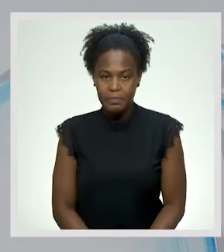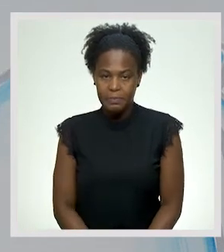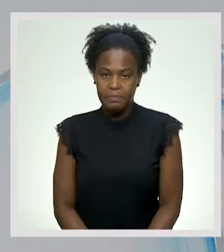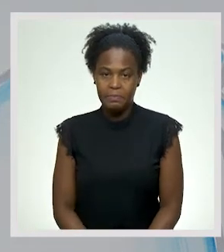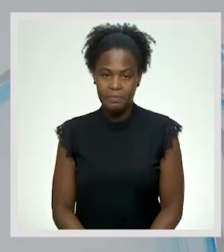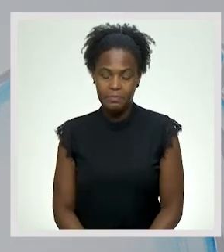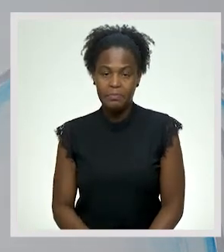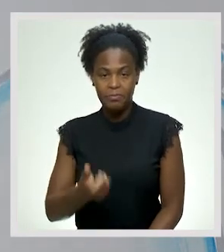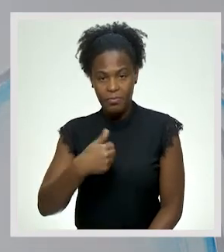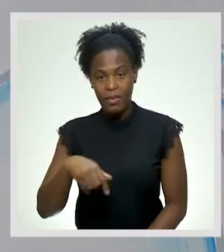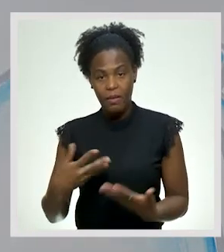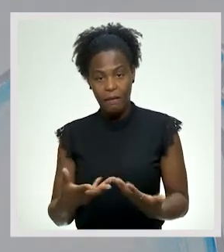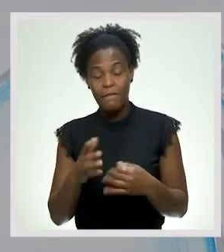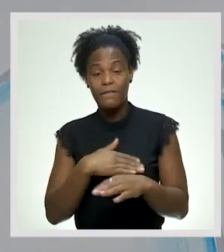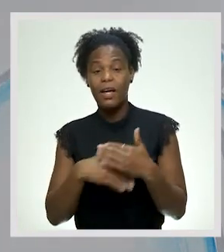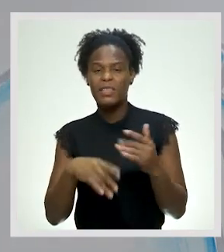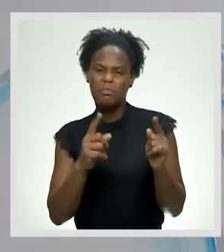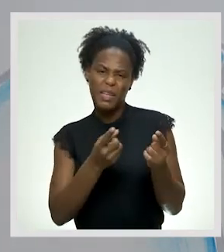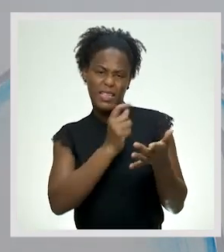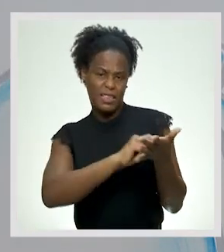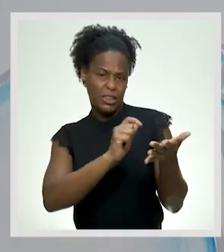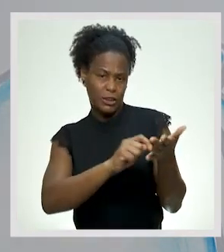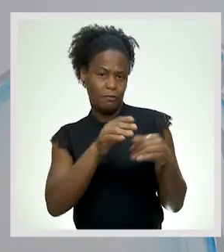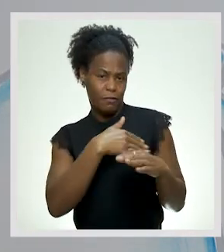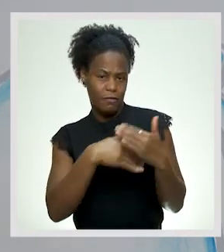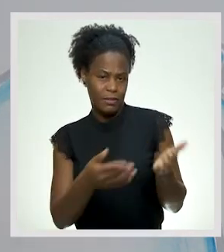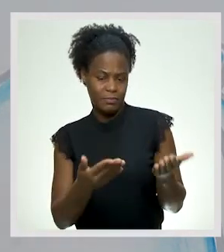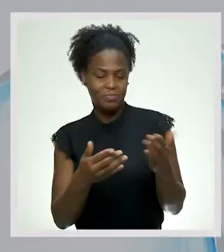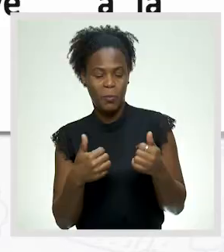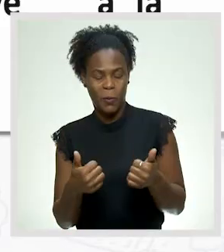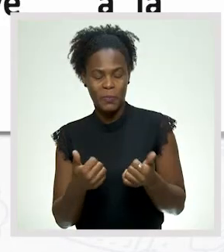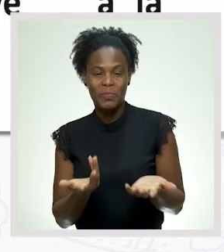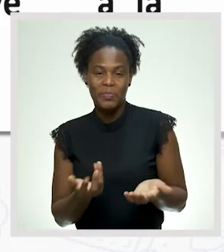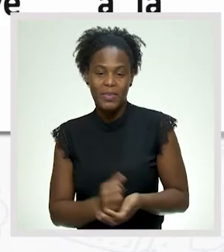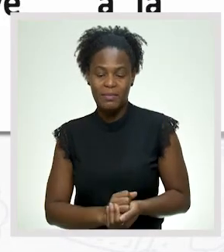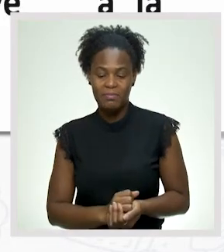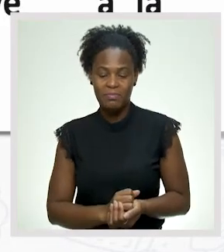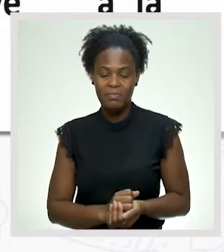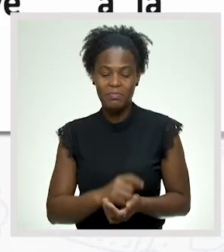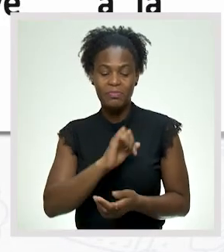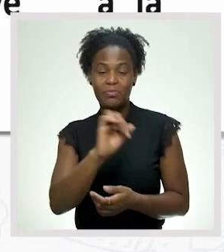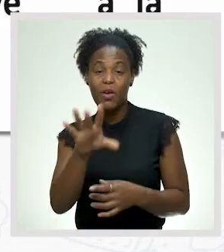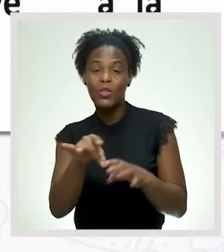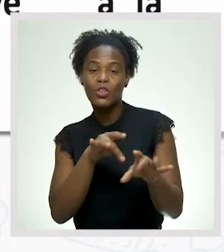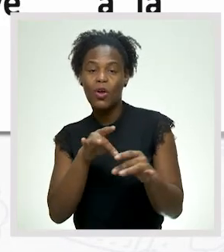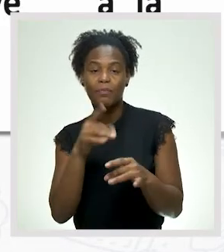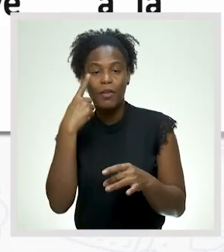On va faire un petit exercice, c'est bon? Donc, choisissez